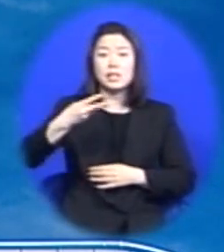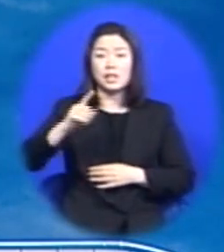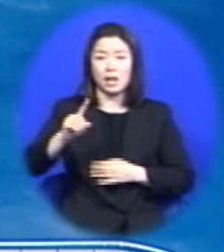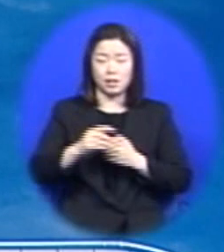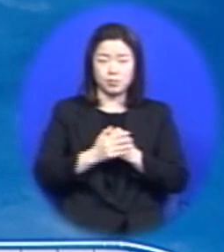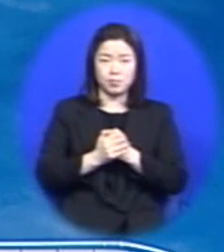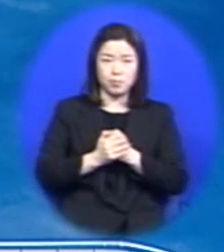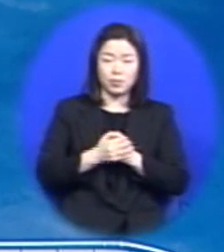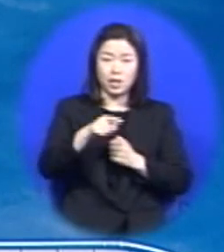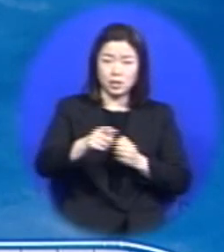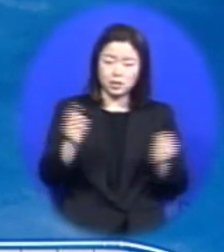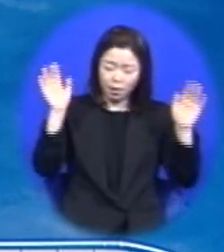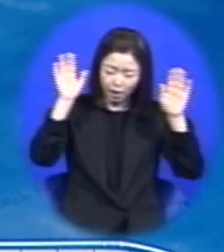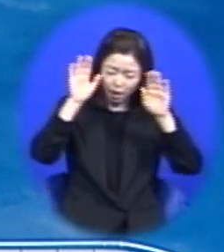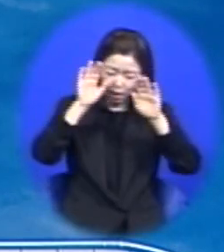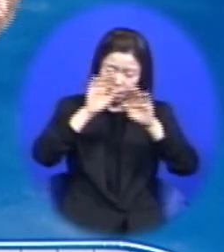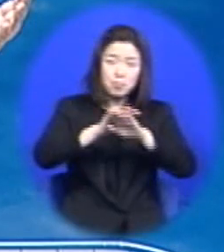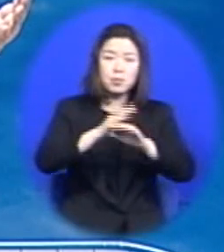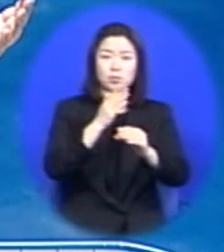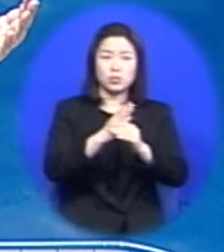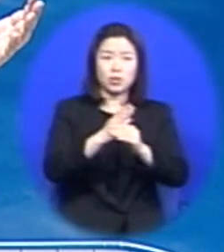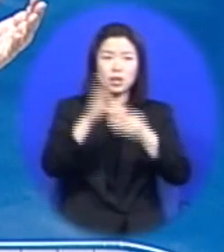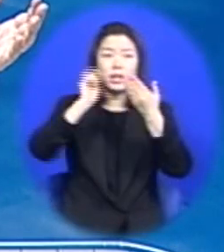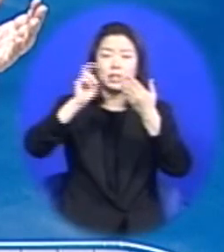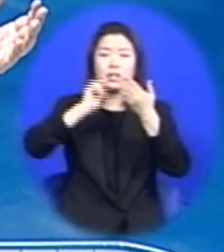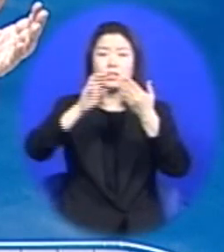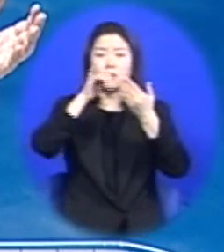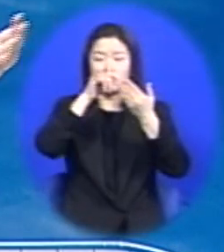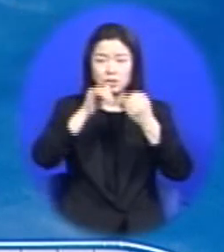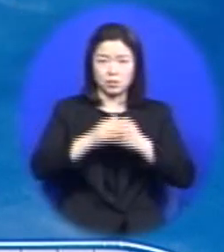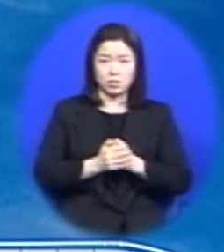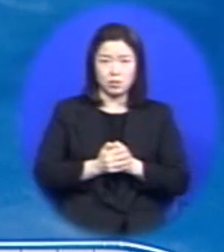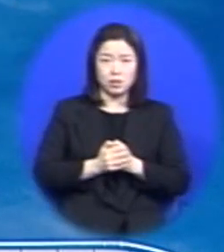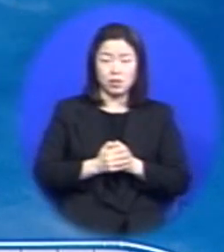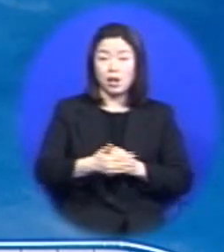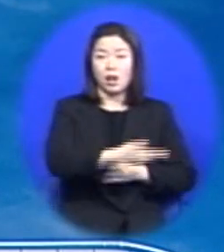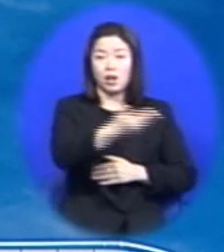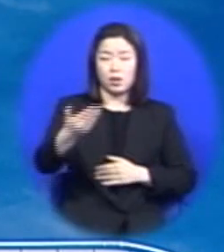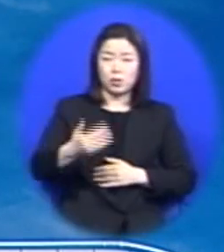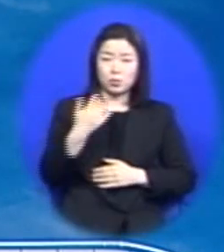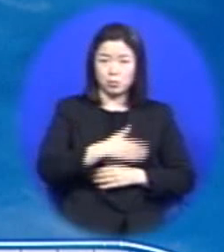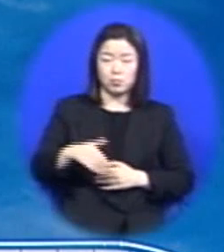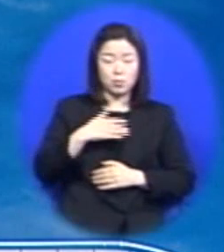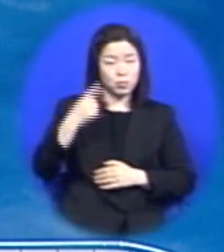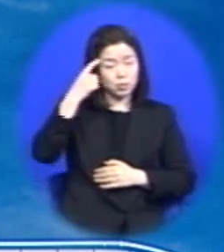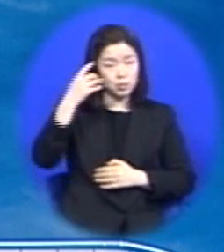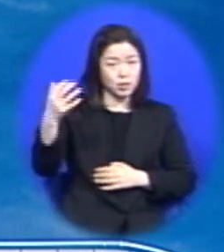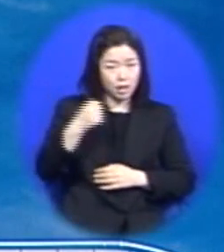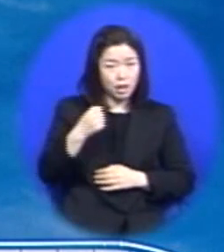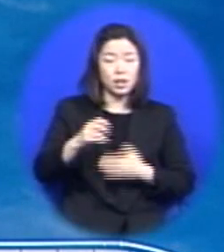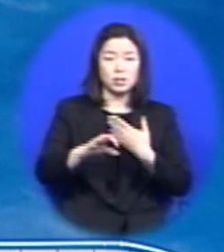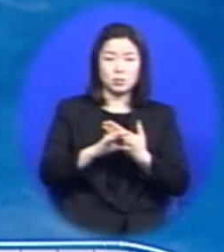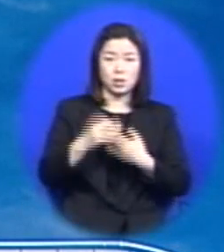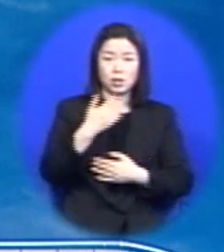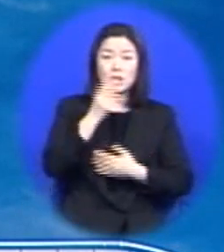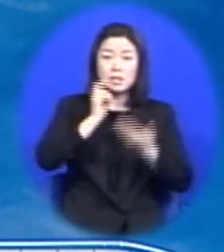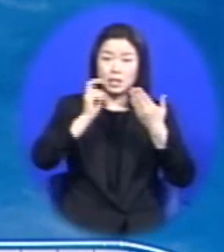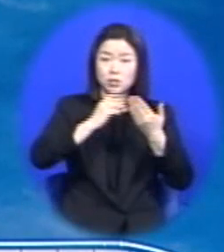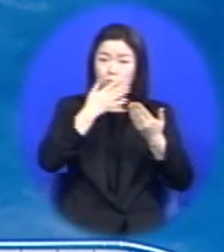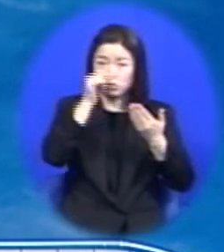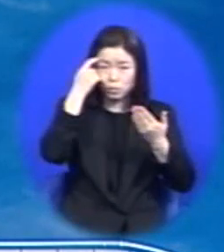그런데 그 한밤중에 찬송을 불렀어요. 여러분 몸으로 생각하면 찬송 부르겠어요?